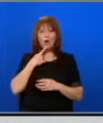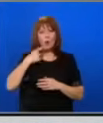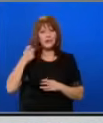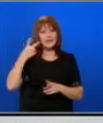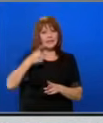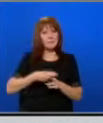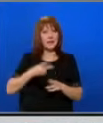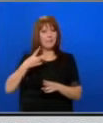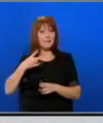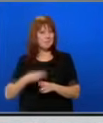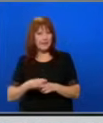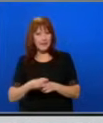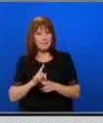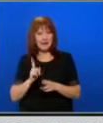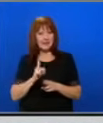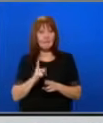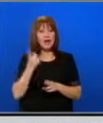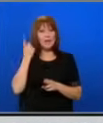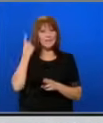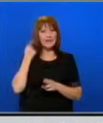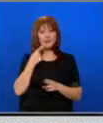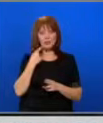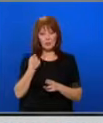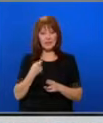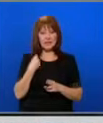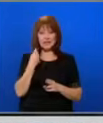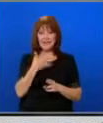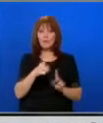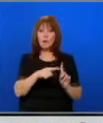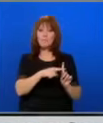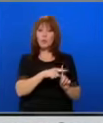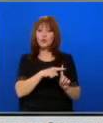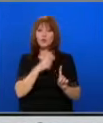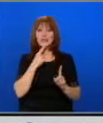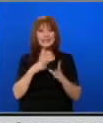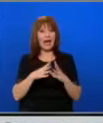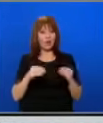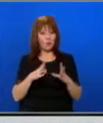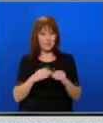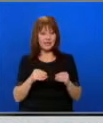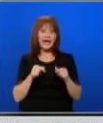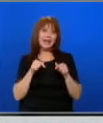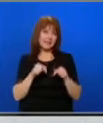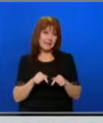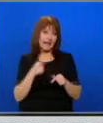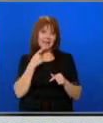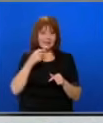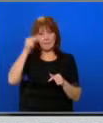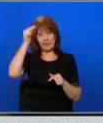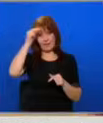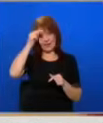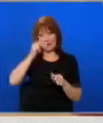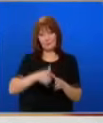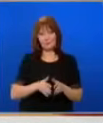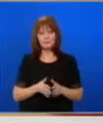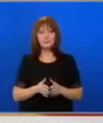двете страни. Миналата година дадохме положителна оценка за Румъния. Сега трябва да сме честни и да предприемем тази стъпка и за